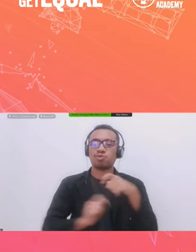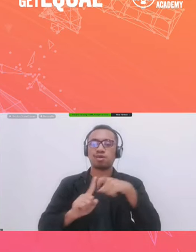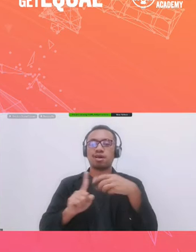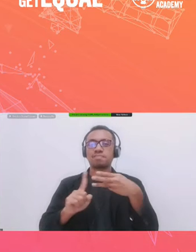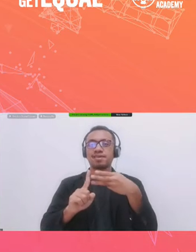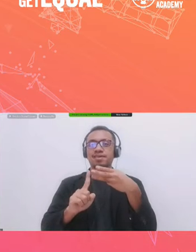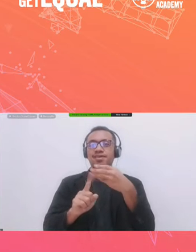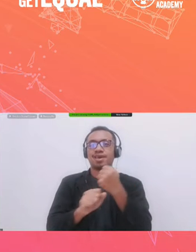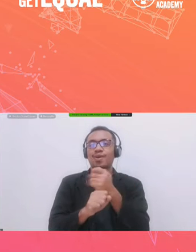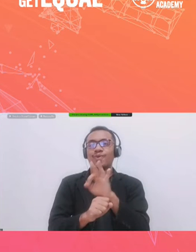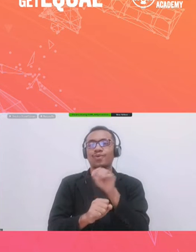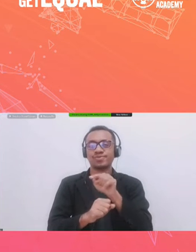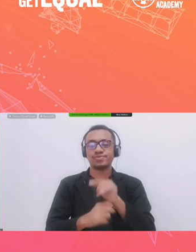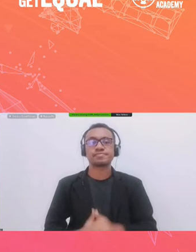apa sih